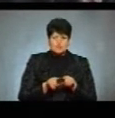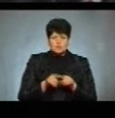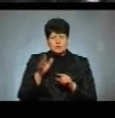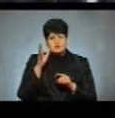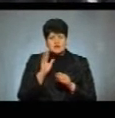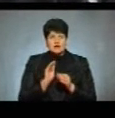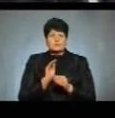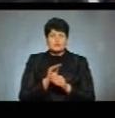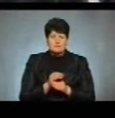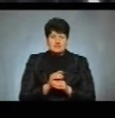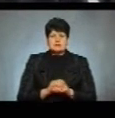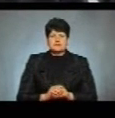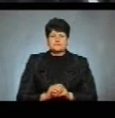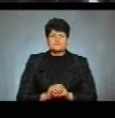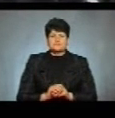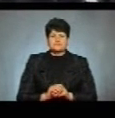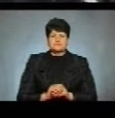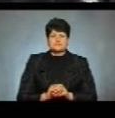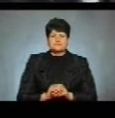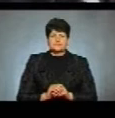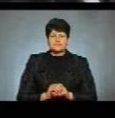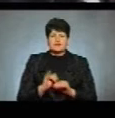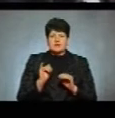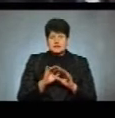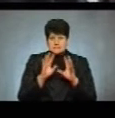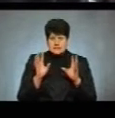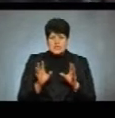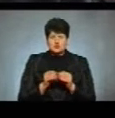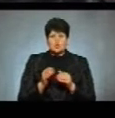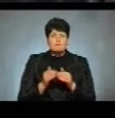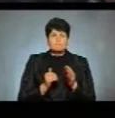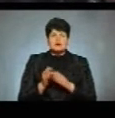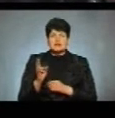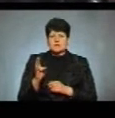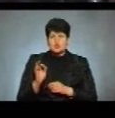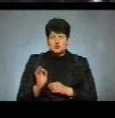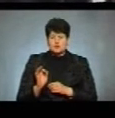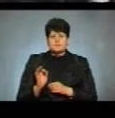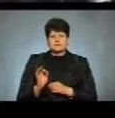субвенція. І, зрештою, практично